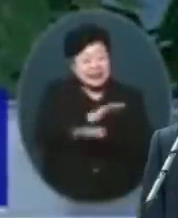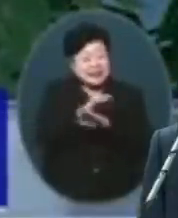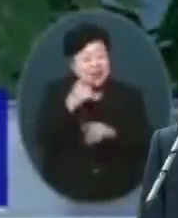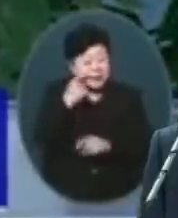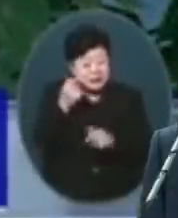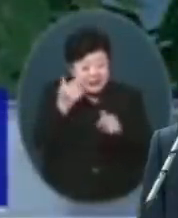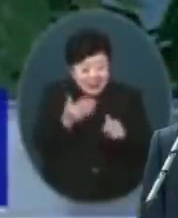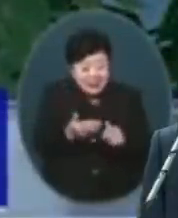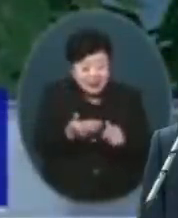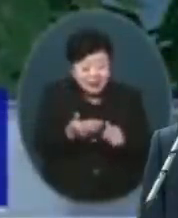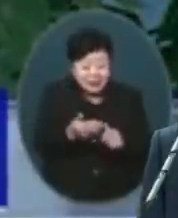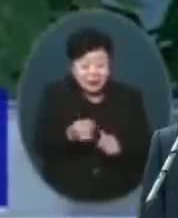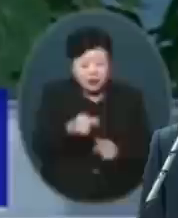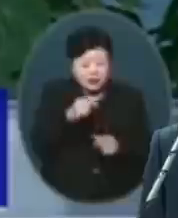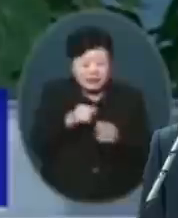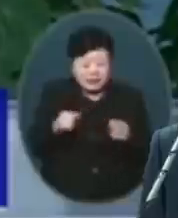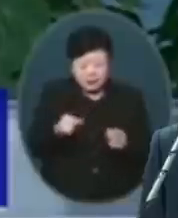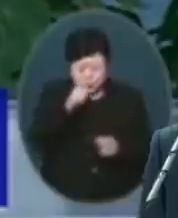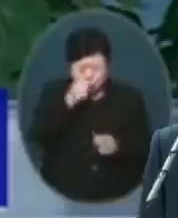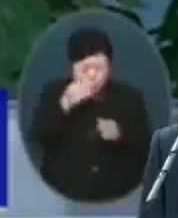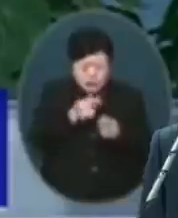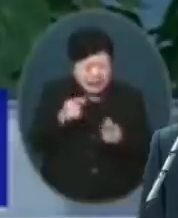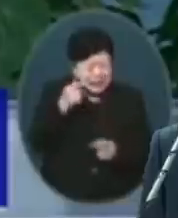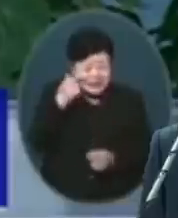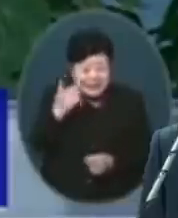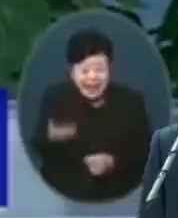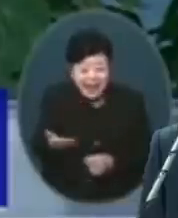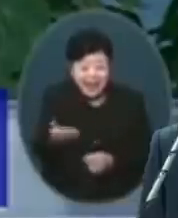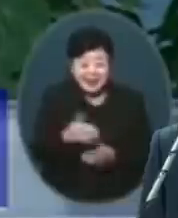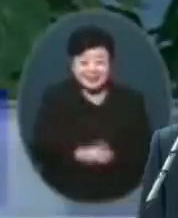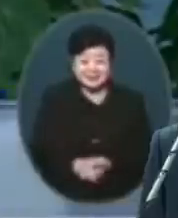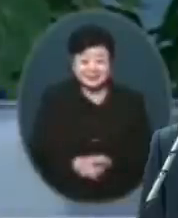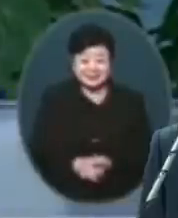너희 아버지께서 구하는 자에게 좋은 것으로 주지 않겠느냐.